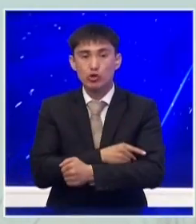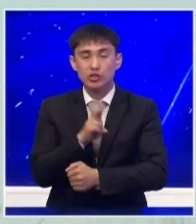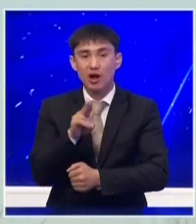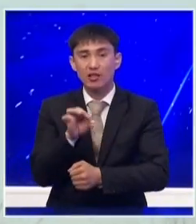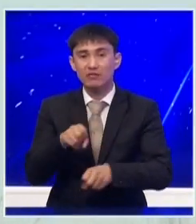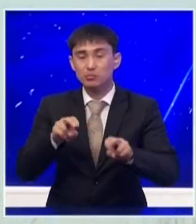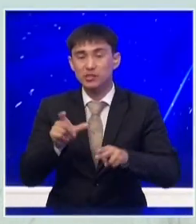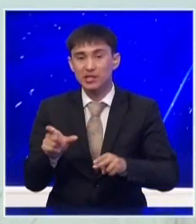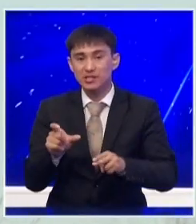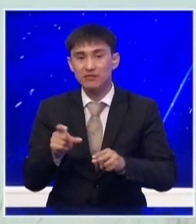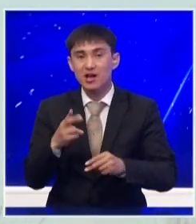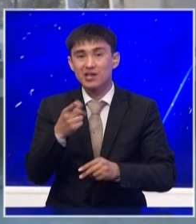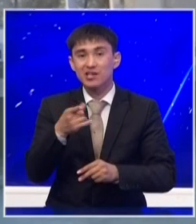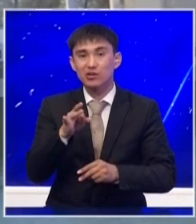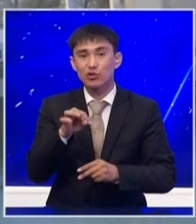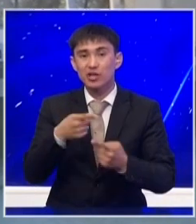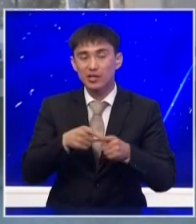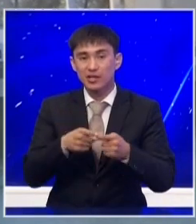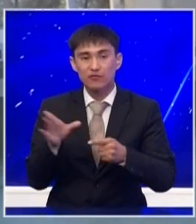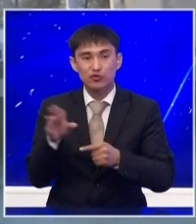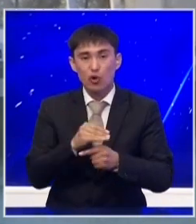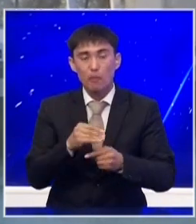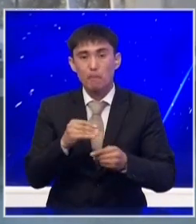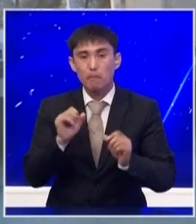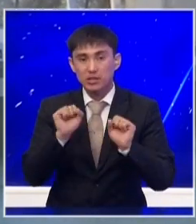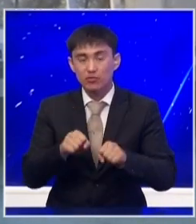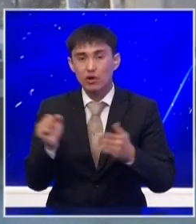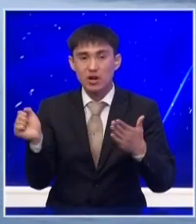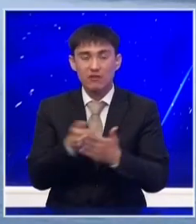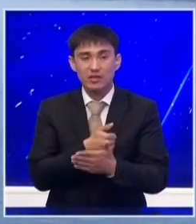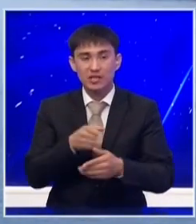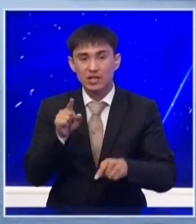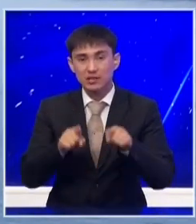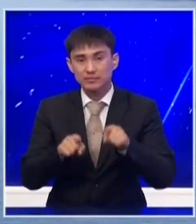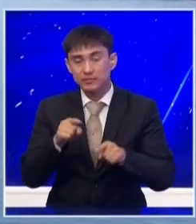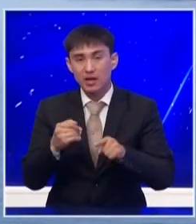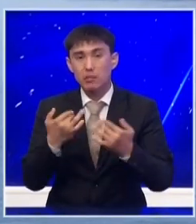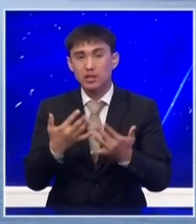кадрового состава гидротехники. Все это позволит ликвидировать дисбаланс